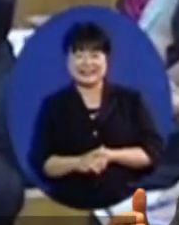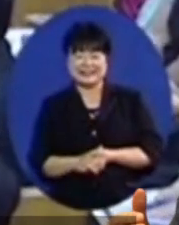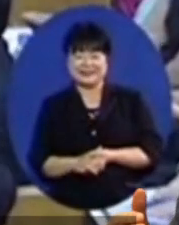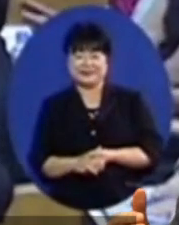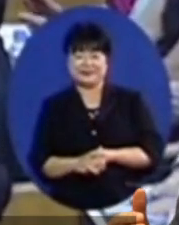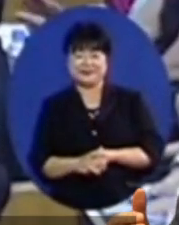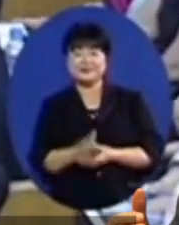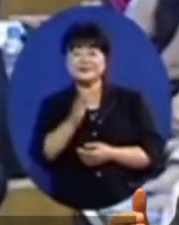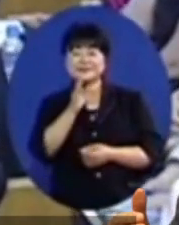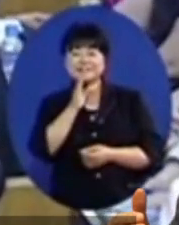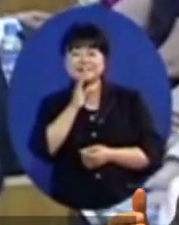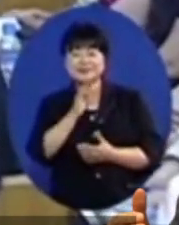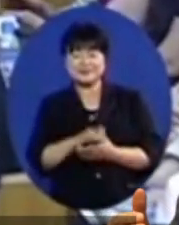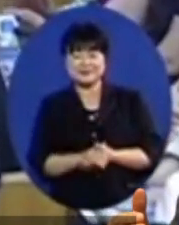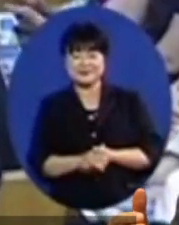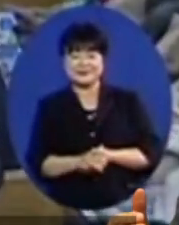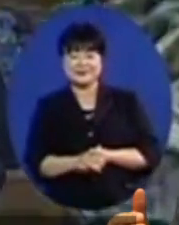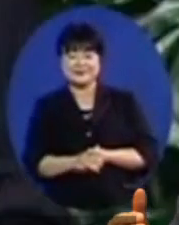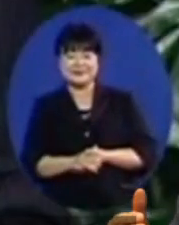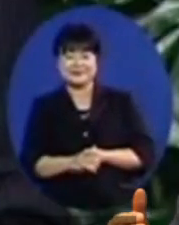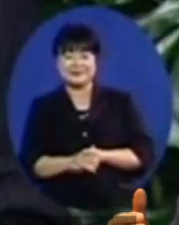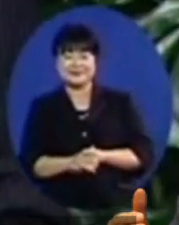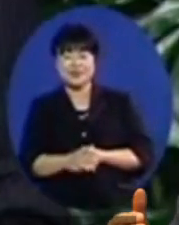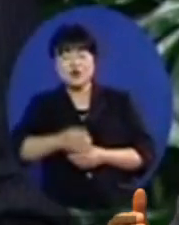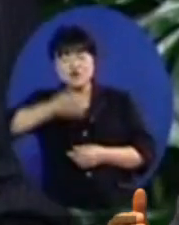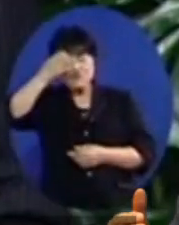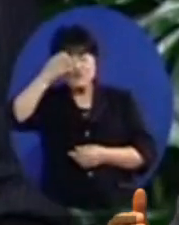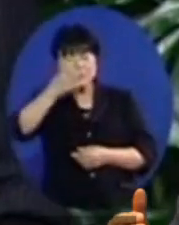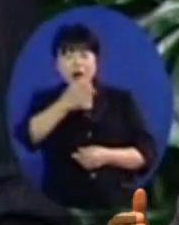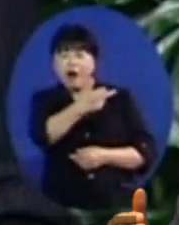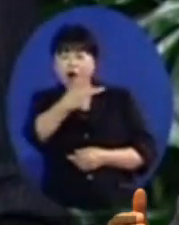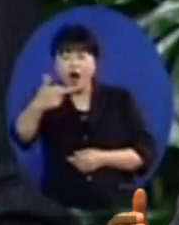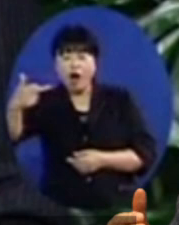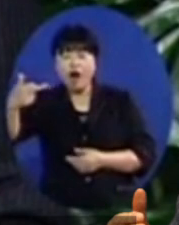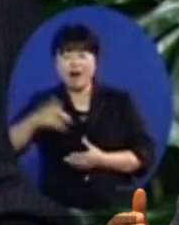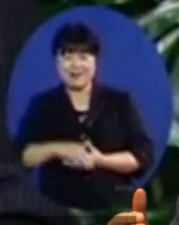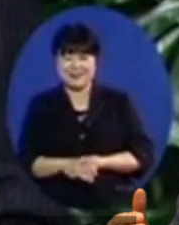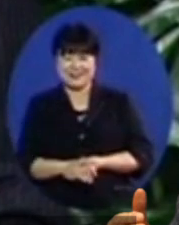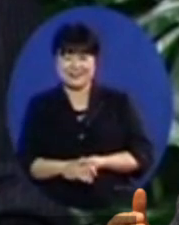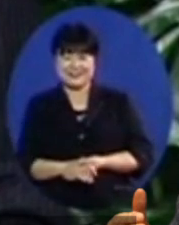우리 김 지사님께서 꿈이 커요.